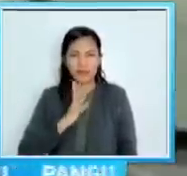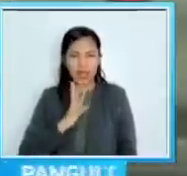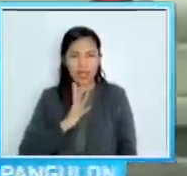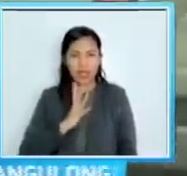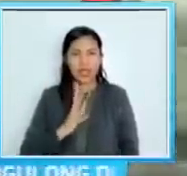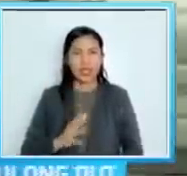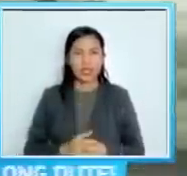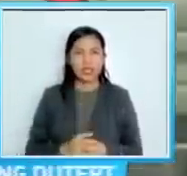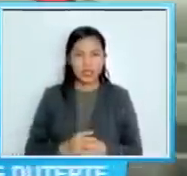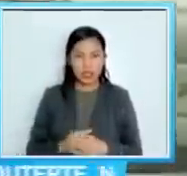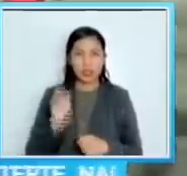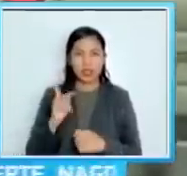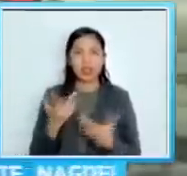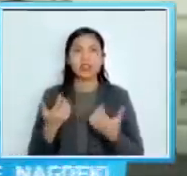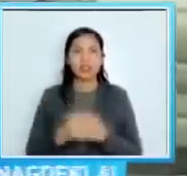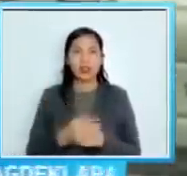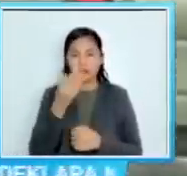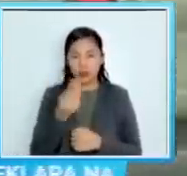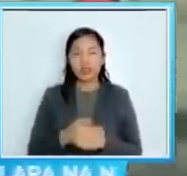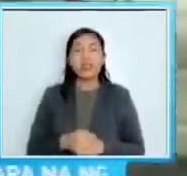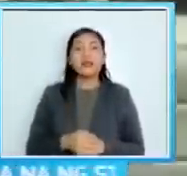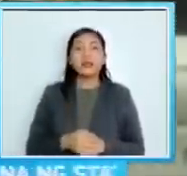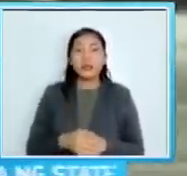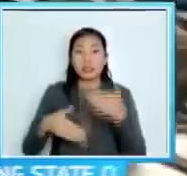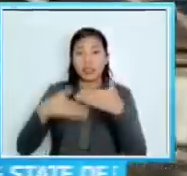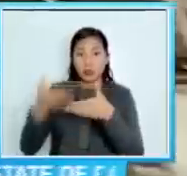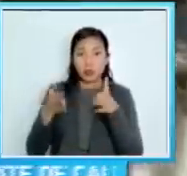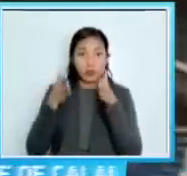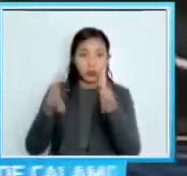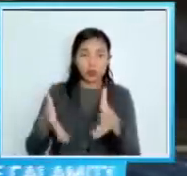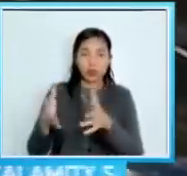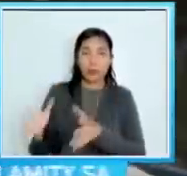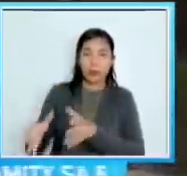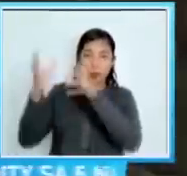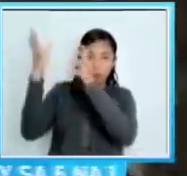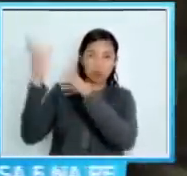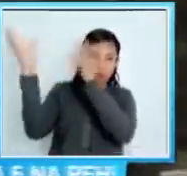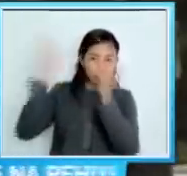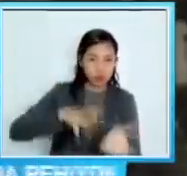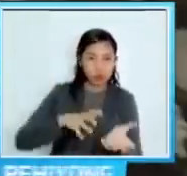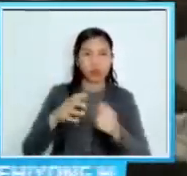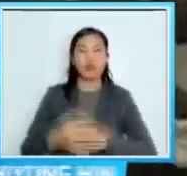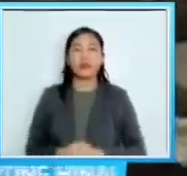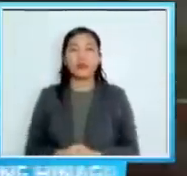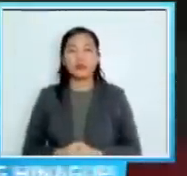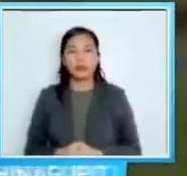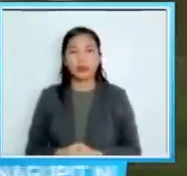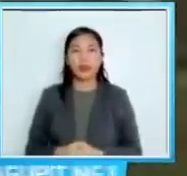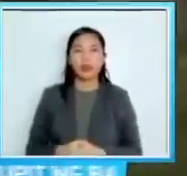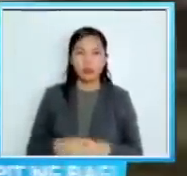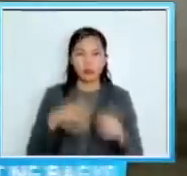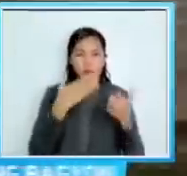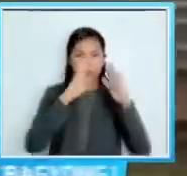pangunahing kalsada naman ng Surigao, kitang-kita ang mga natumbang poste, mga inilipad na materyales ng mga nasirang bahay at iba pang